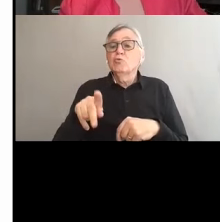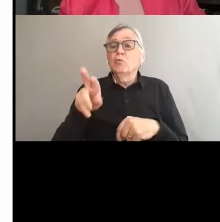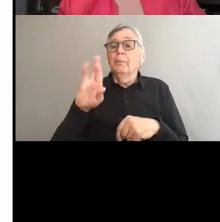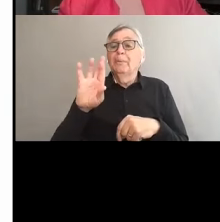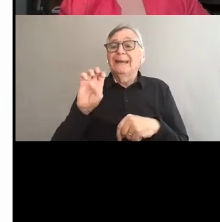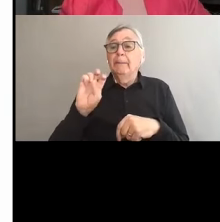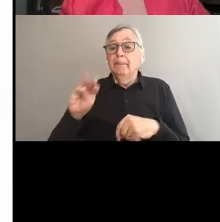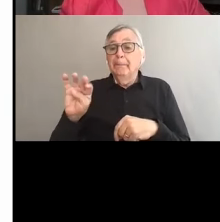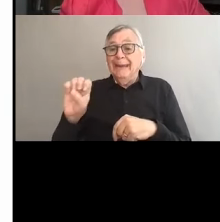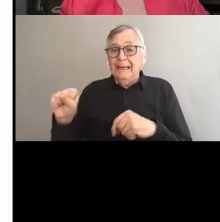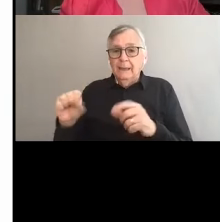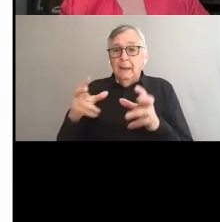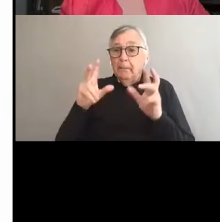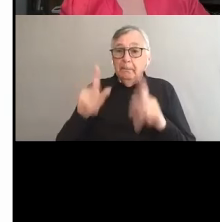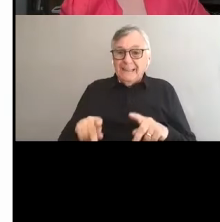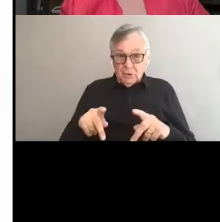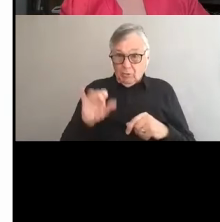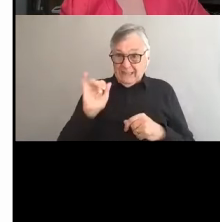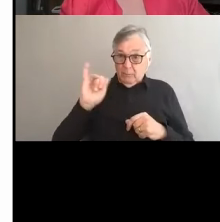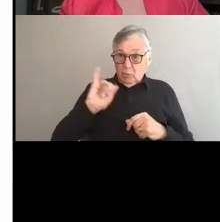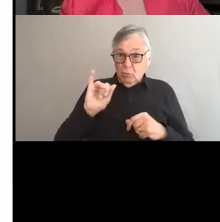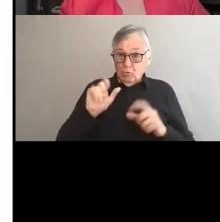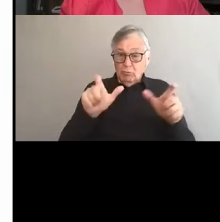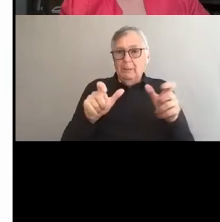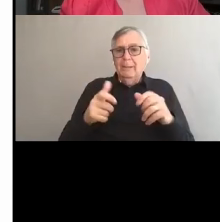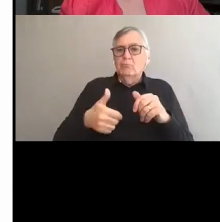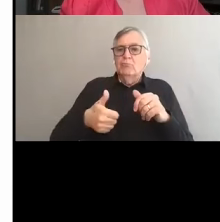que les personnes immunosupprimées sont à